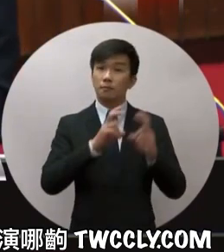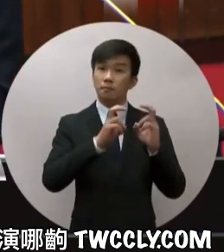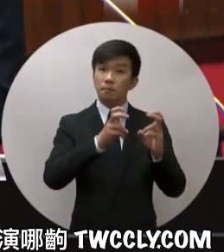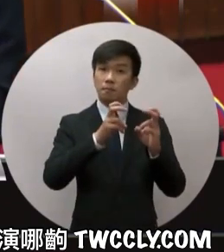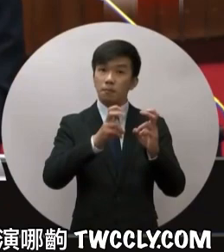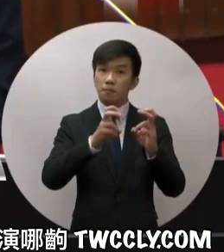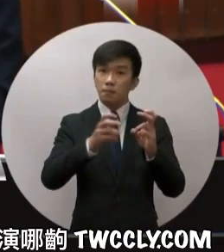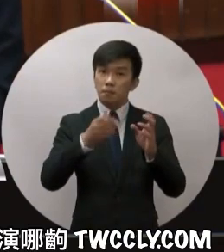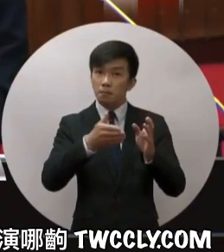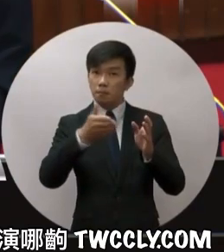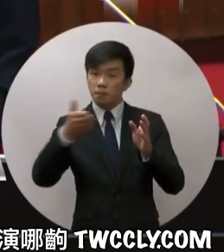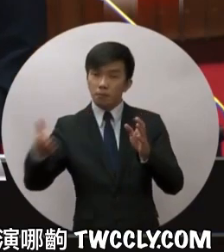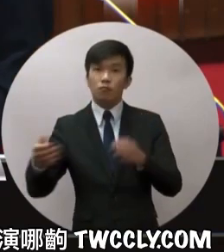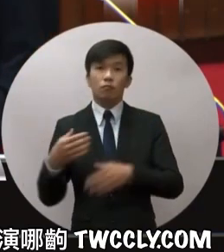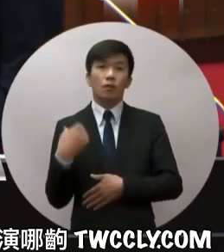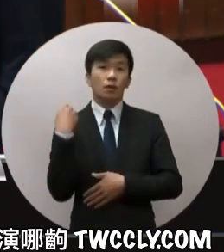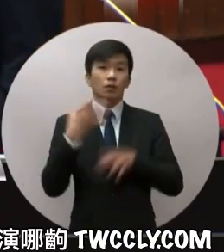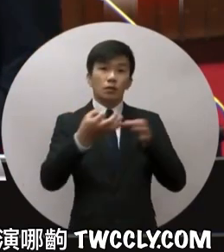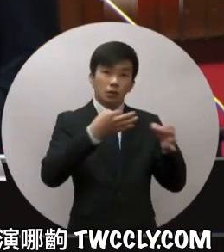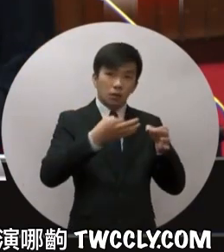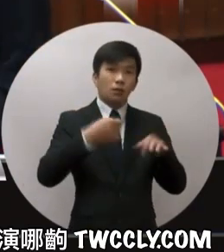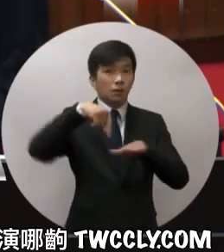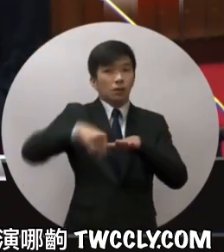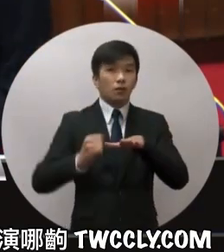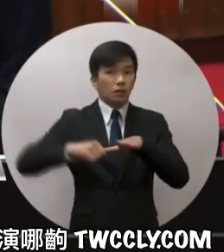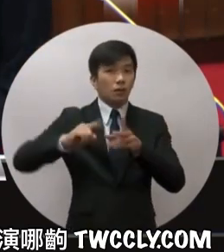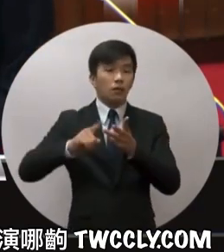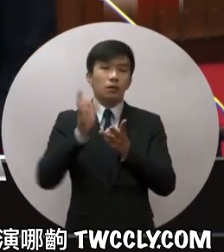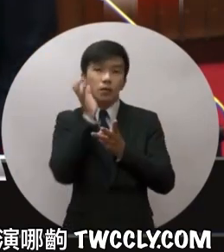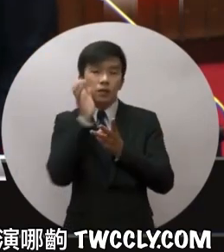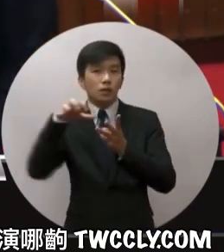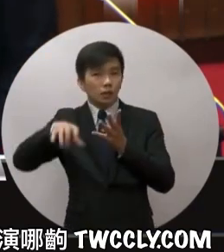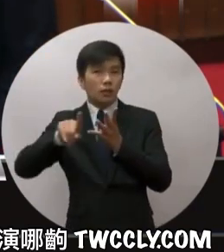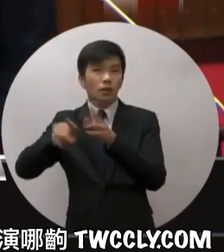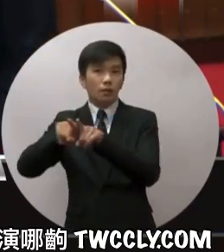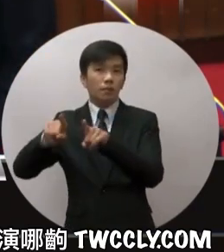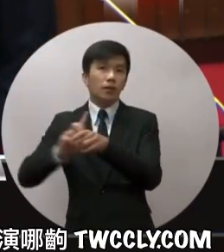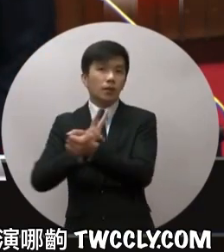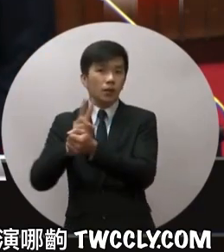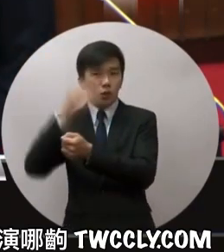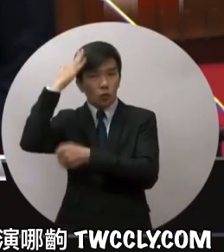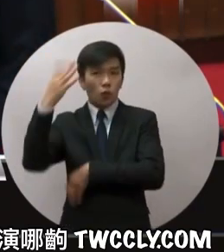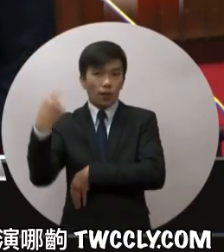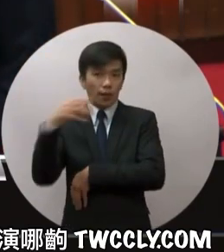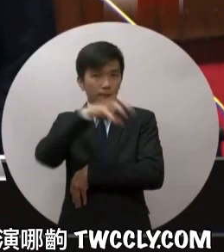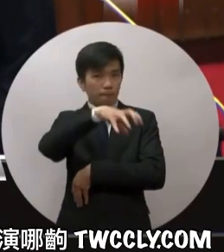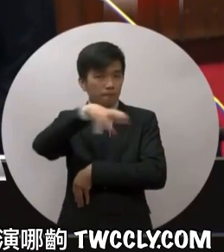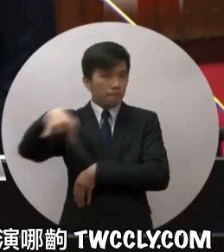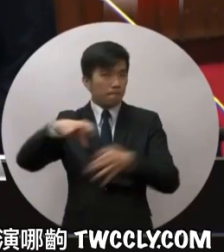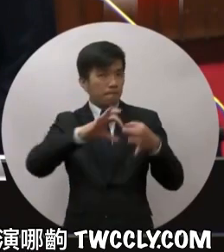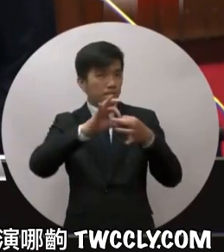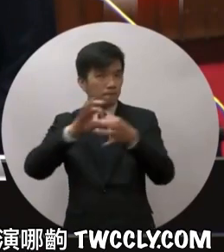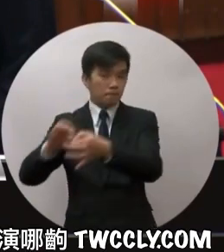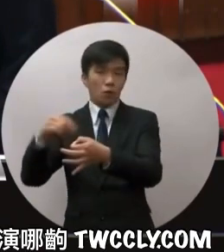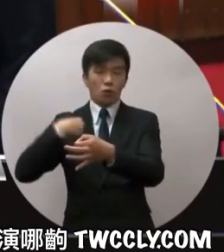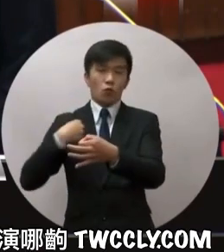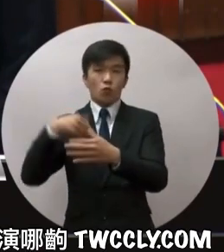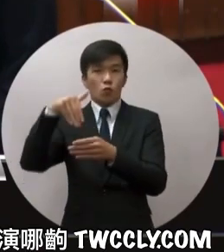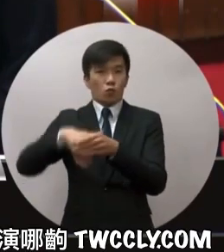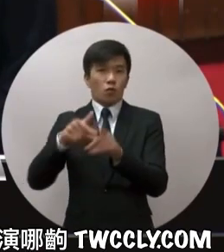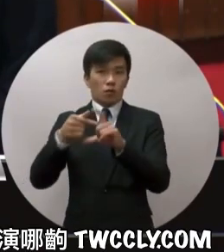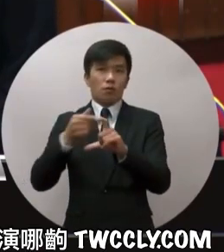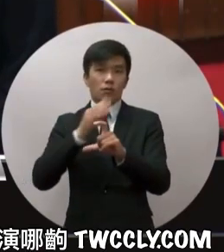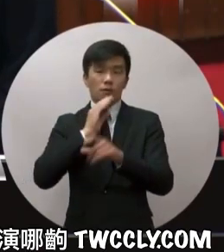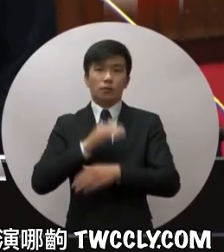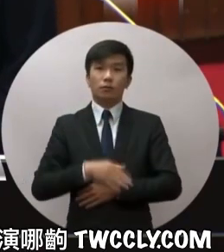喔新店深坑實定平臨屋來這個是本席的這個選區啊那我們推動捷